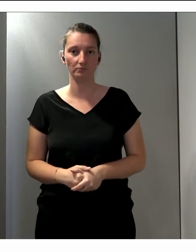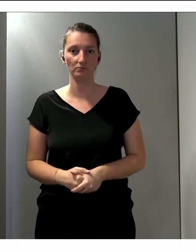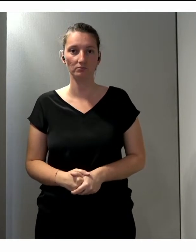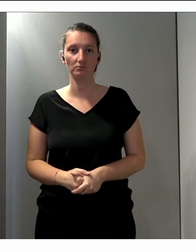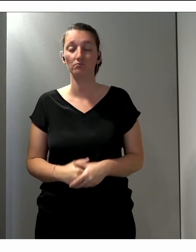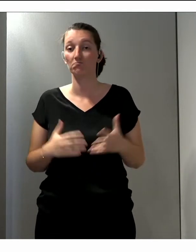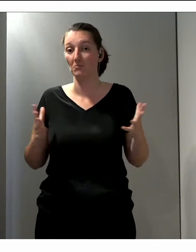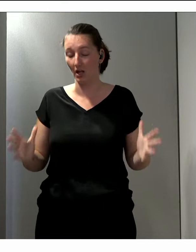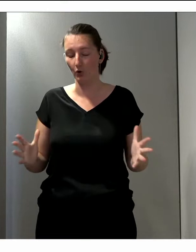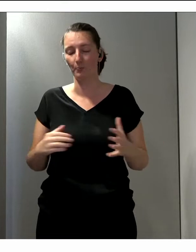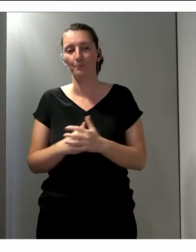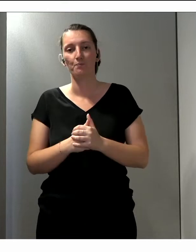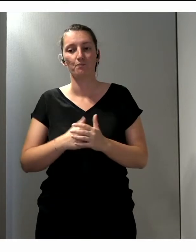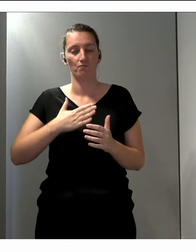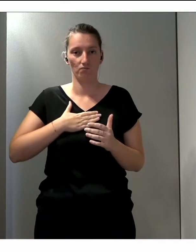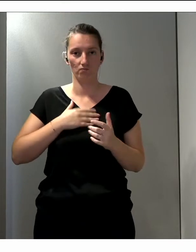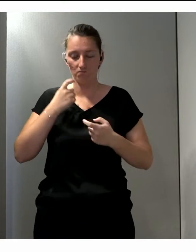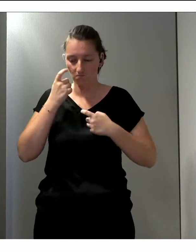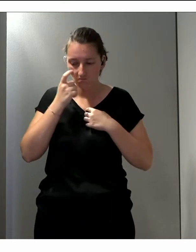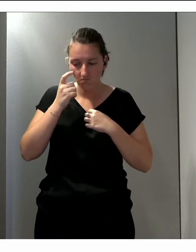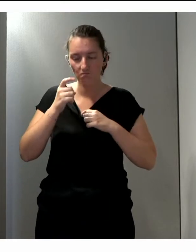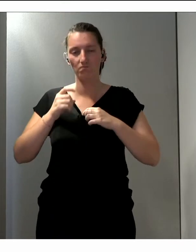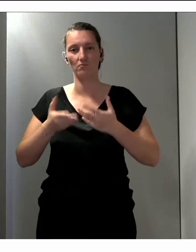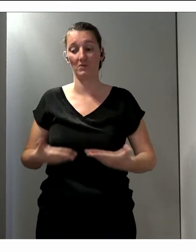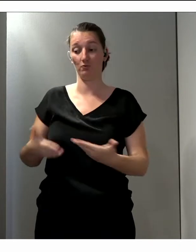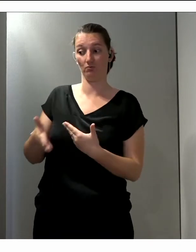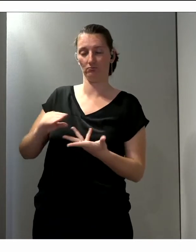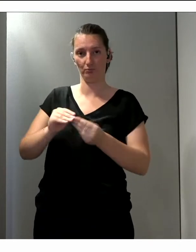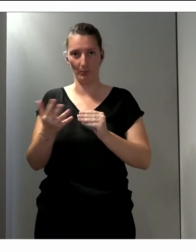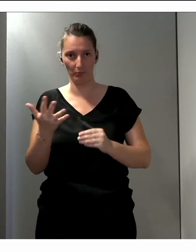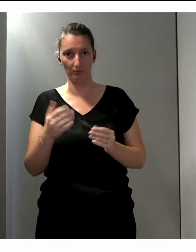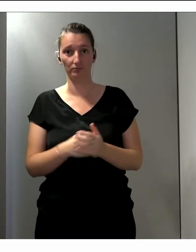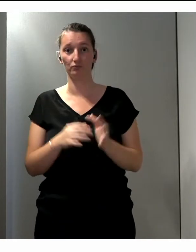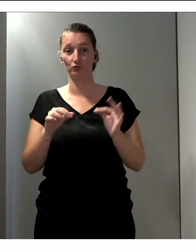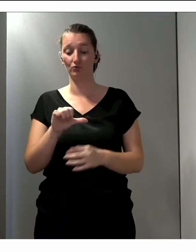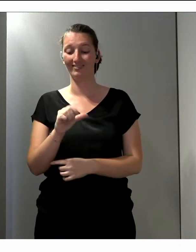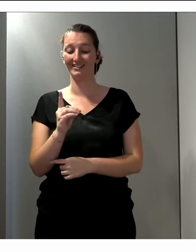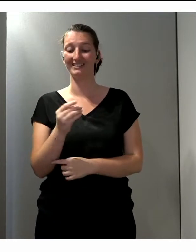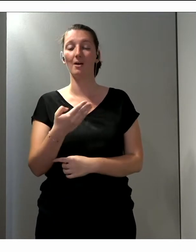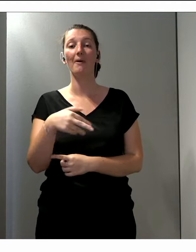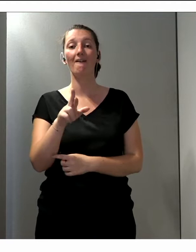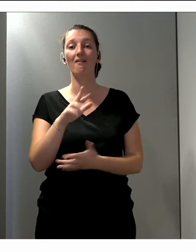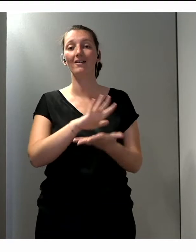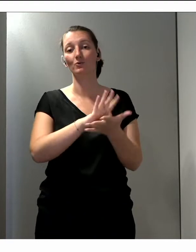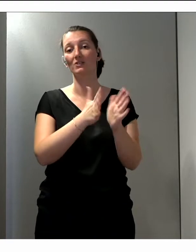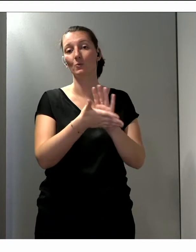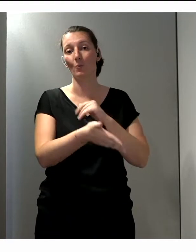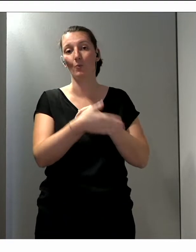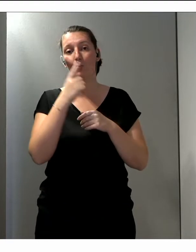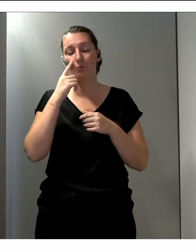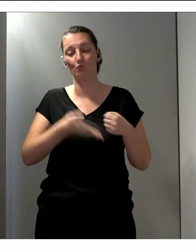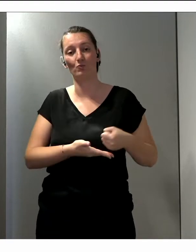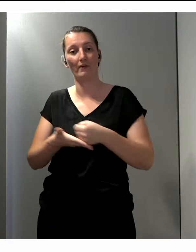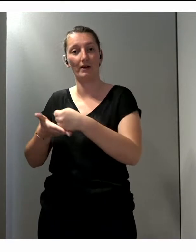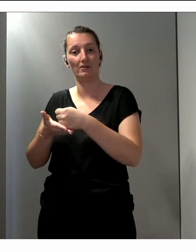Alors, qu'est-ce qu'on a relevé comme problème ? L'accès à l'ADMR, donc les associations qui sont chargées de faire de